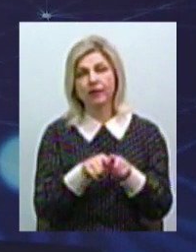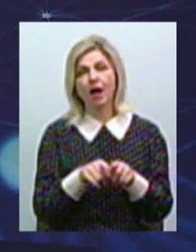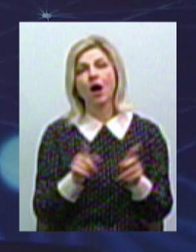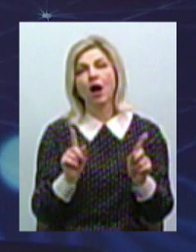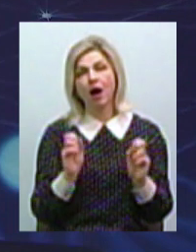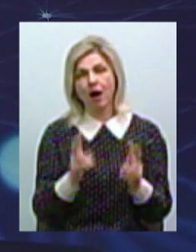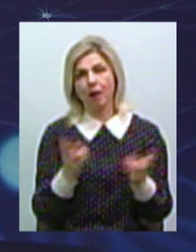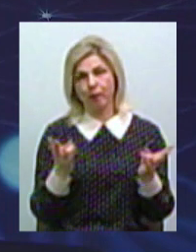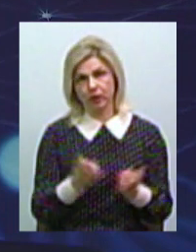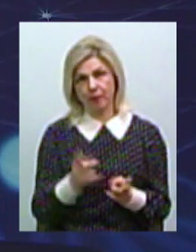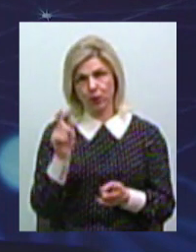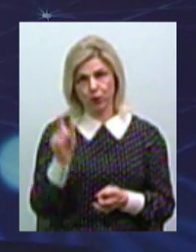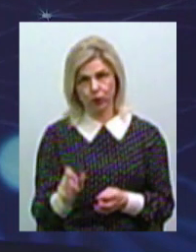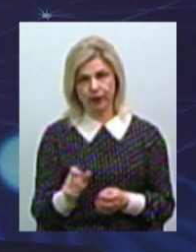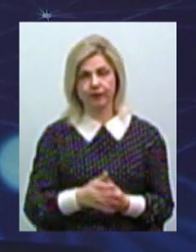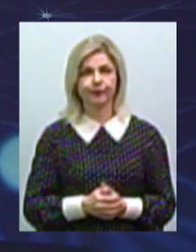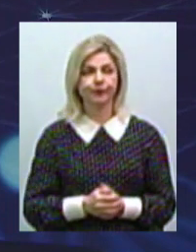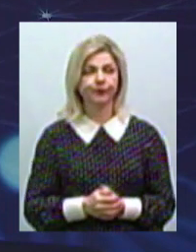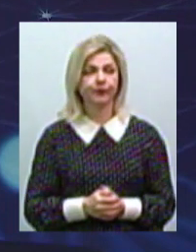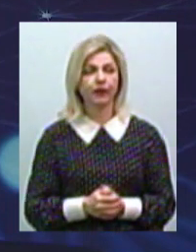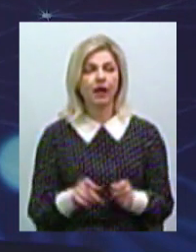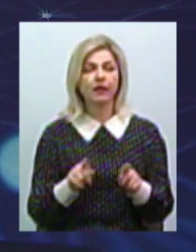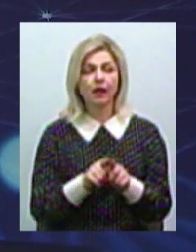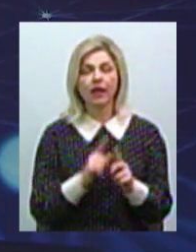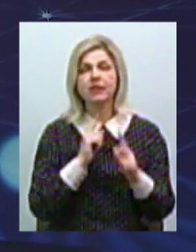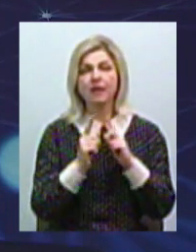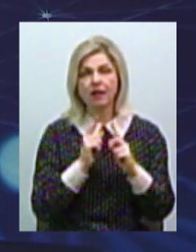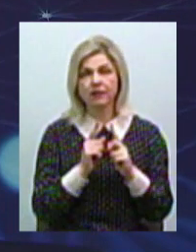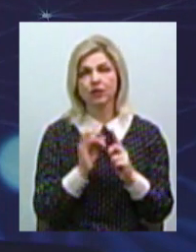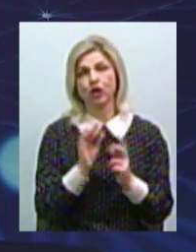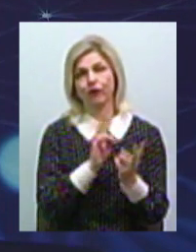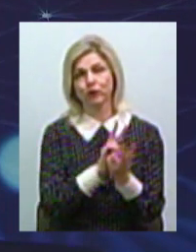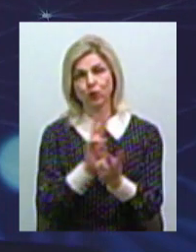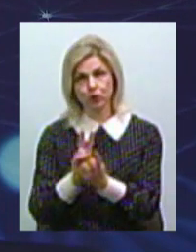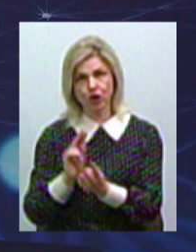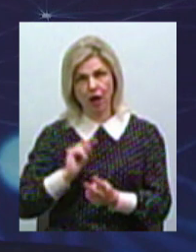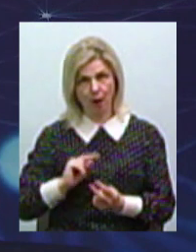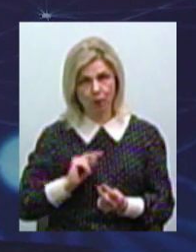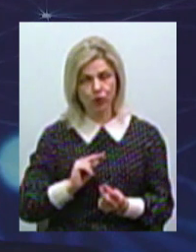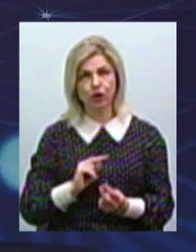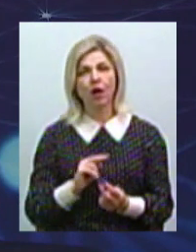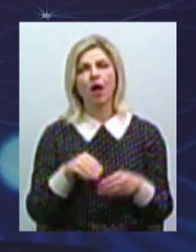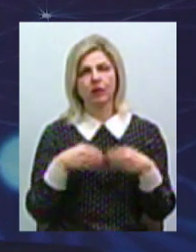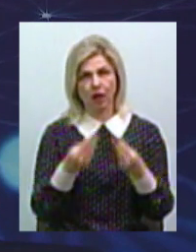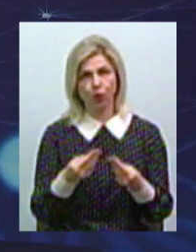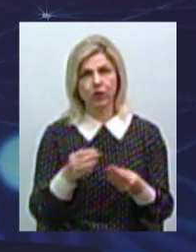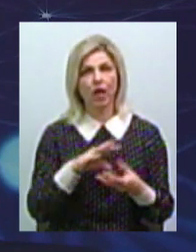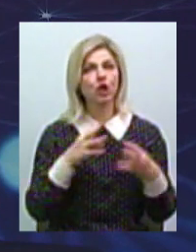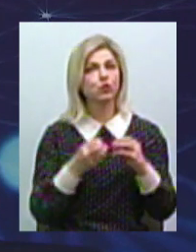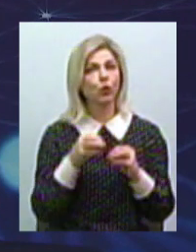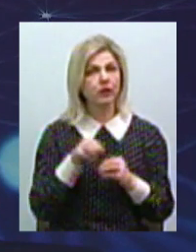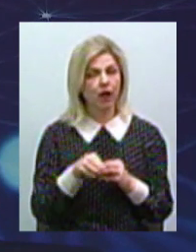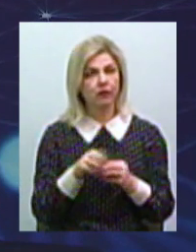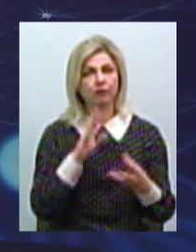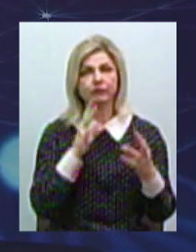потребує людина. Я хочу сказати, що такі координаційні ради, такі зустрічі наші, робочі зустрічі, вони дають все ж таки результат, тому що ми